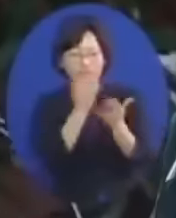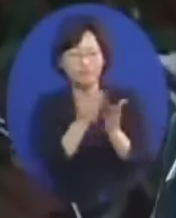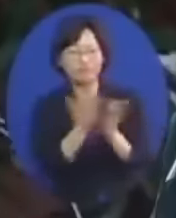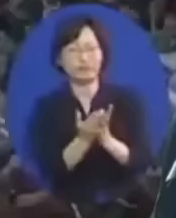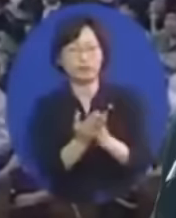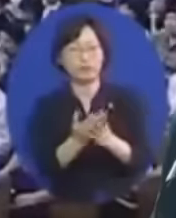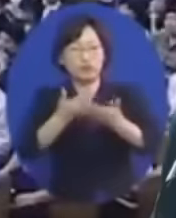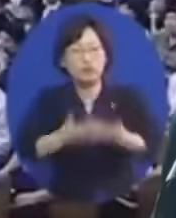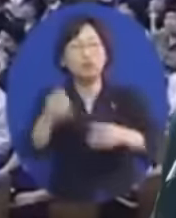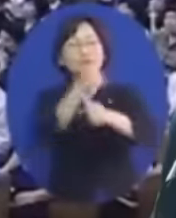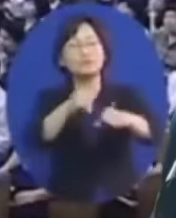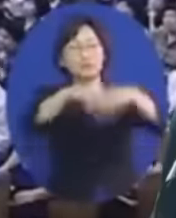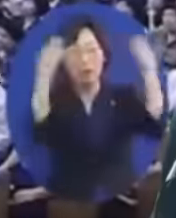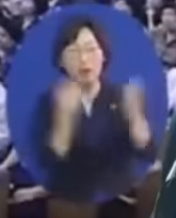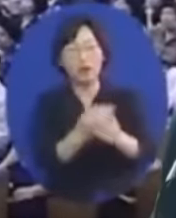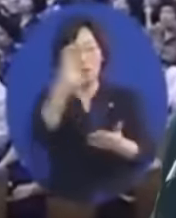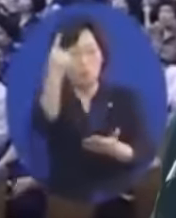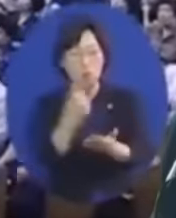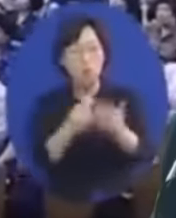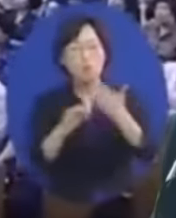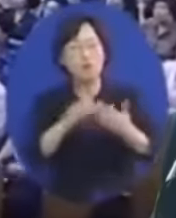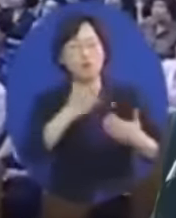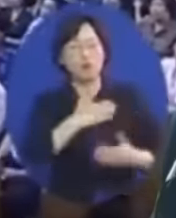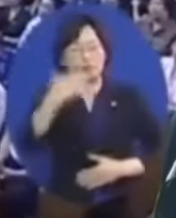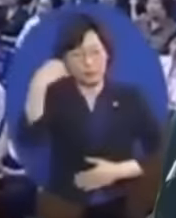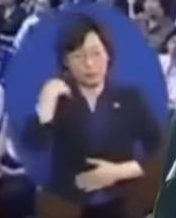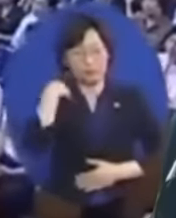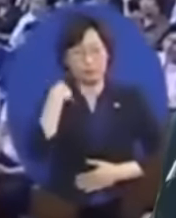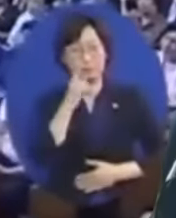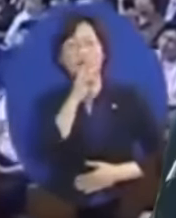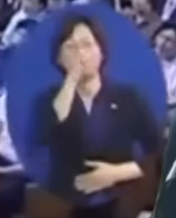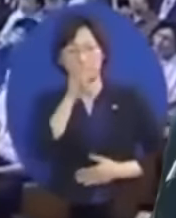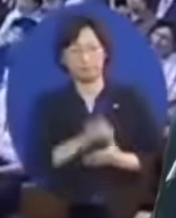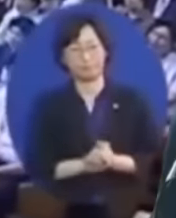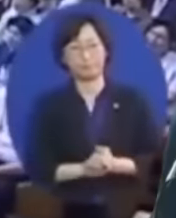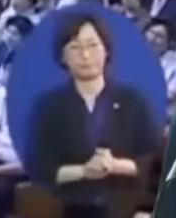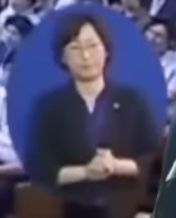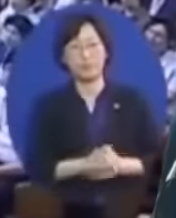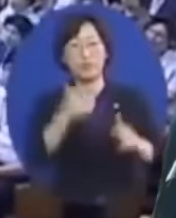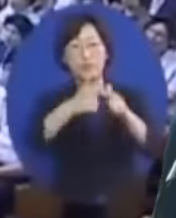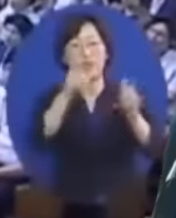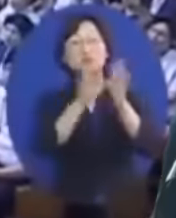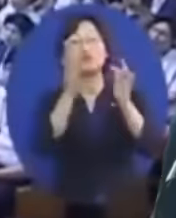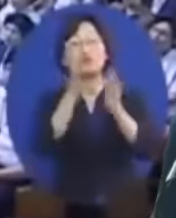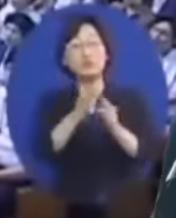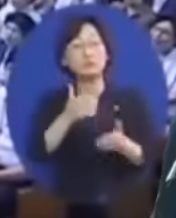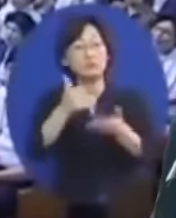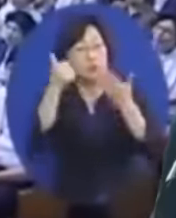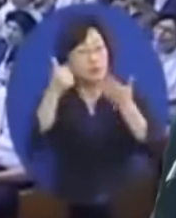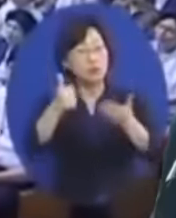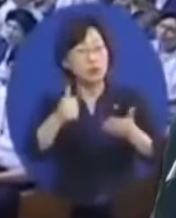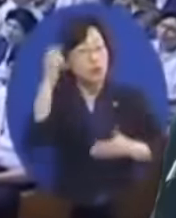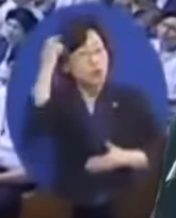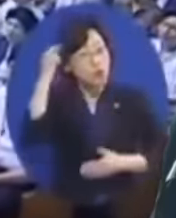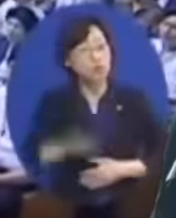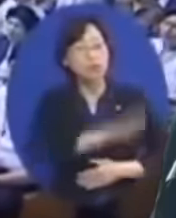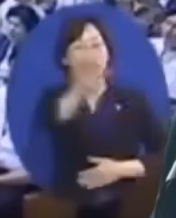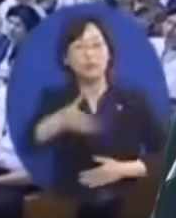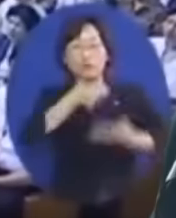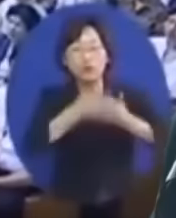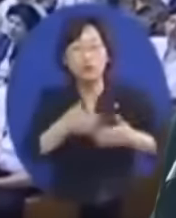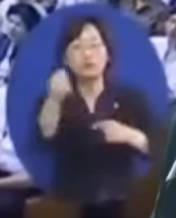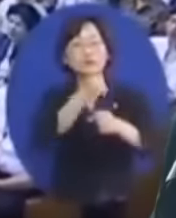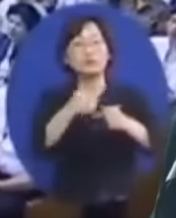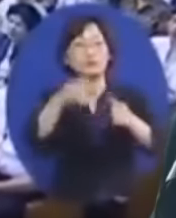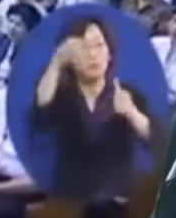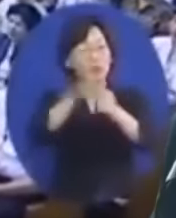짐을 지고 오라. 내가 그 짐을 맡아주겠다고 말씀하시는 것입니다. 예수님께서 왜 우리의 이 짐을